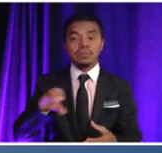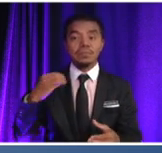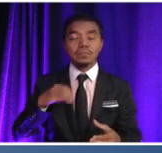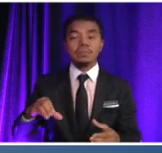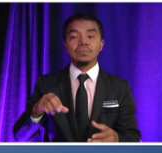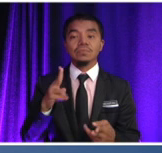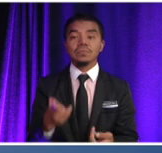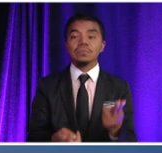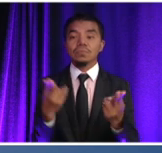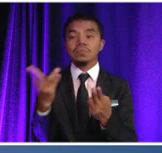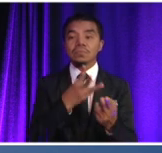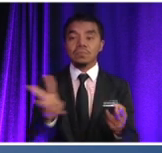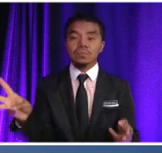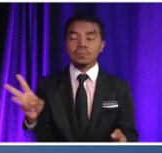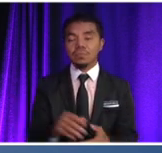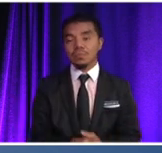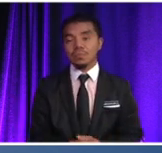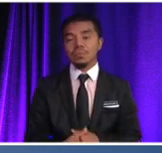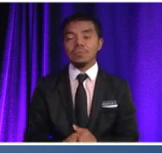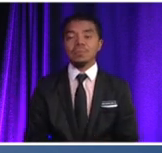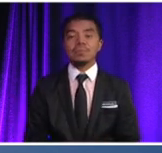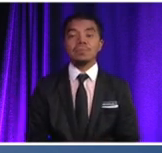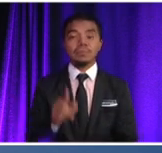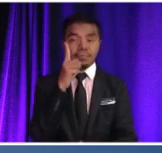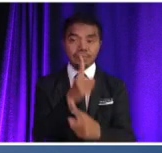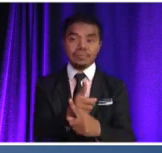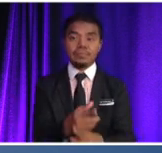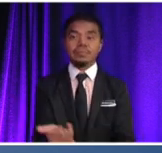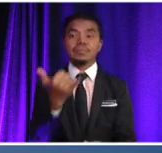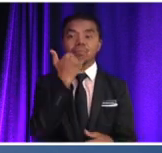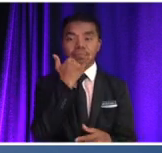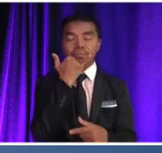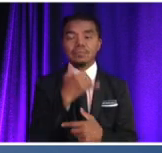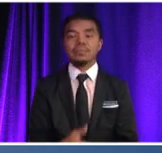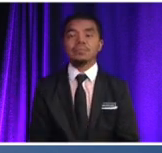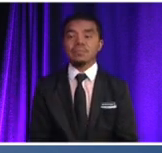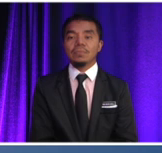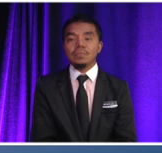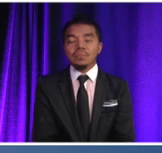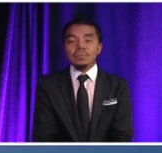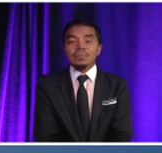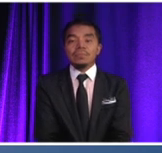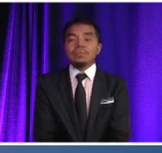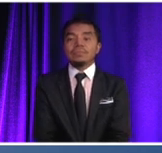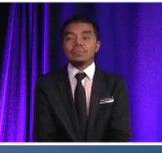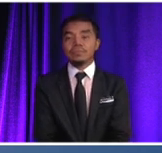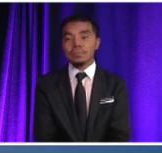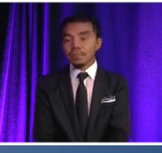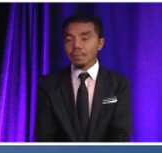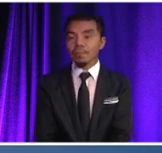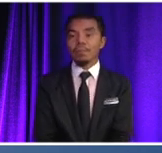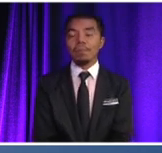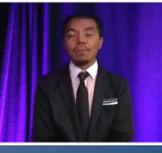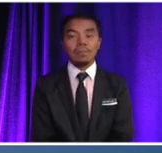Tuliskan betul pada ciri yang betul dan salah pada yang tidak berkaitan pada ruang jawaban baik Oke jadi di sini Tuliskan